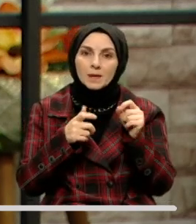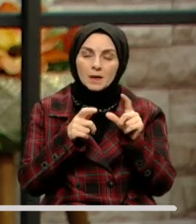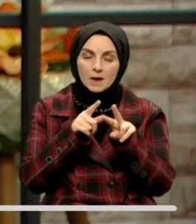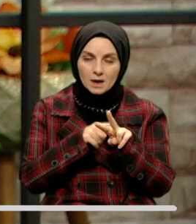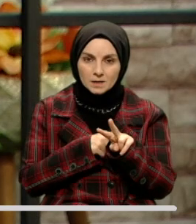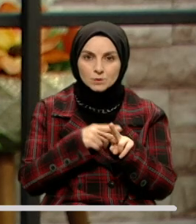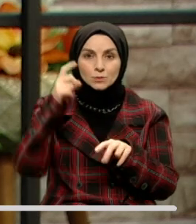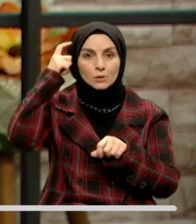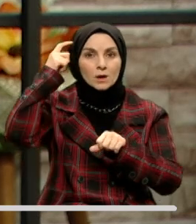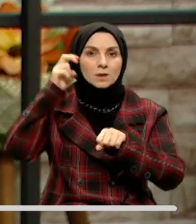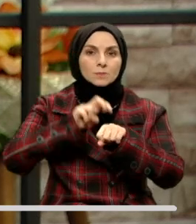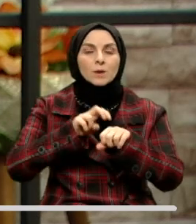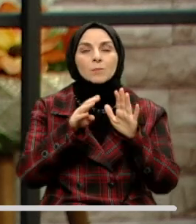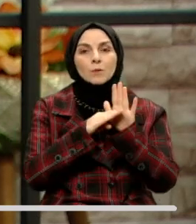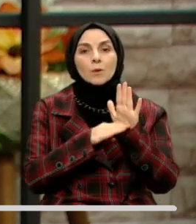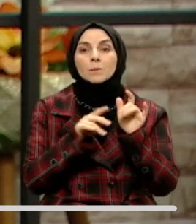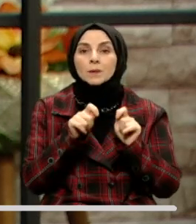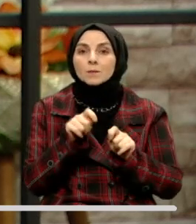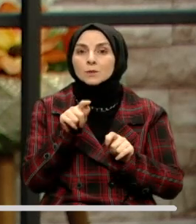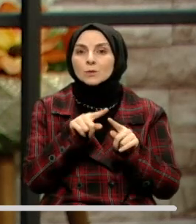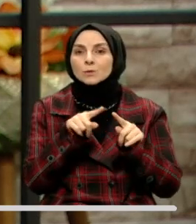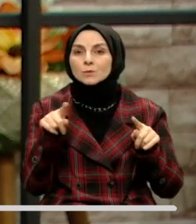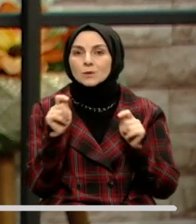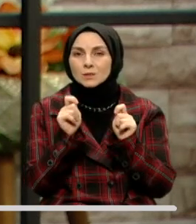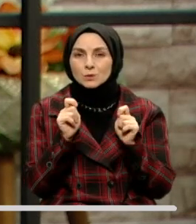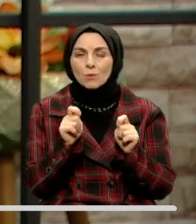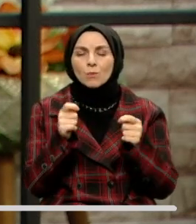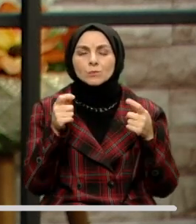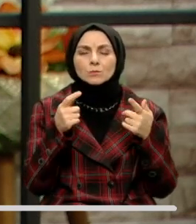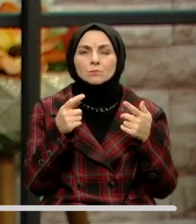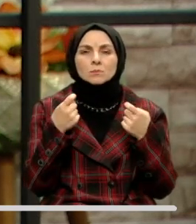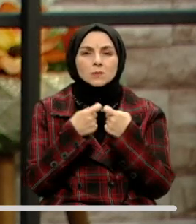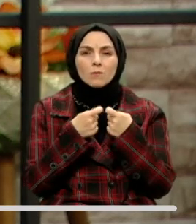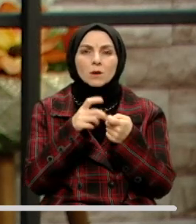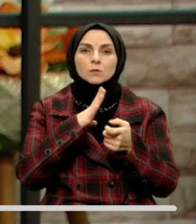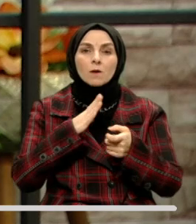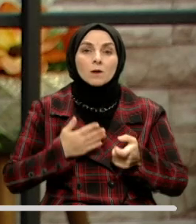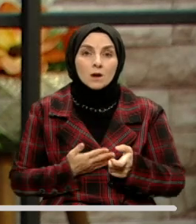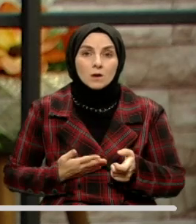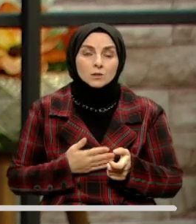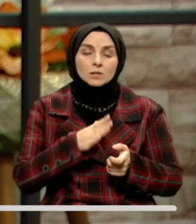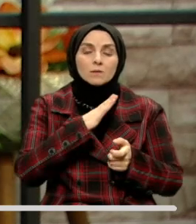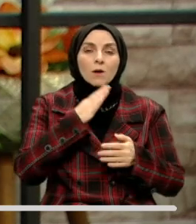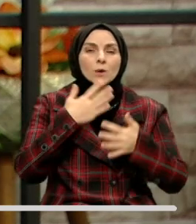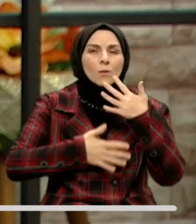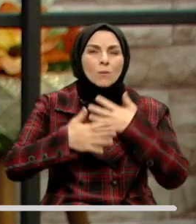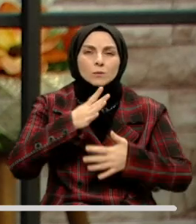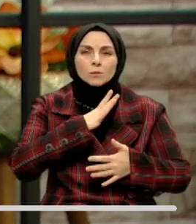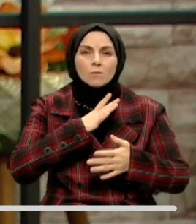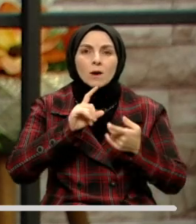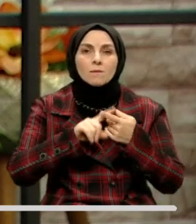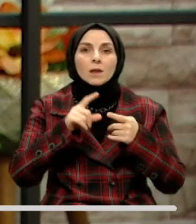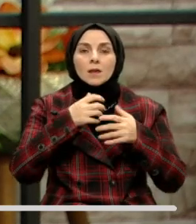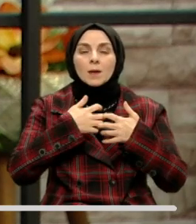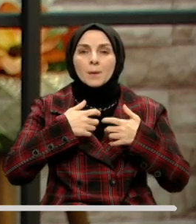tabii ki zorlu bir süreç. Yıllar geçiyor, savaş, açlık, yorgunluk ve Millet Meclisi'nde alınan